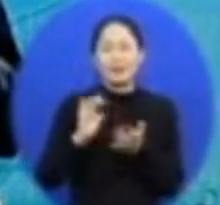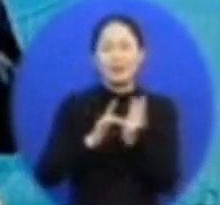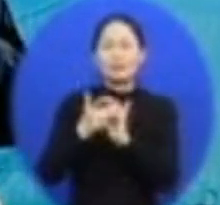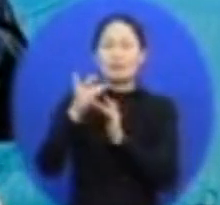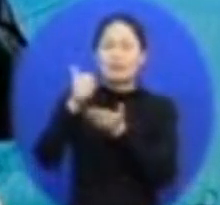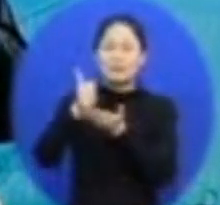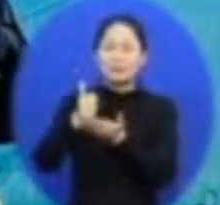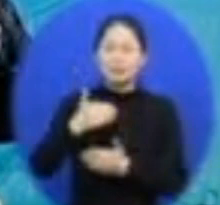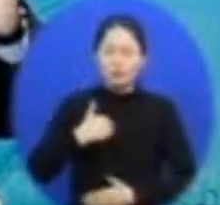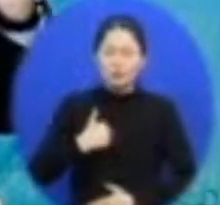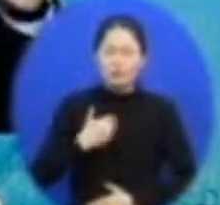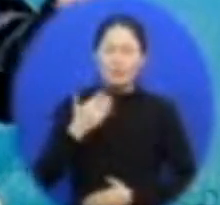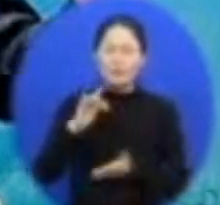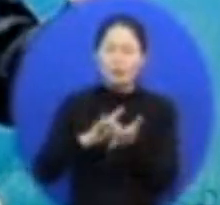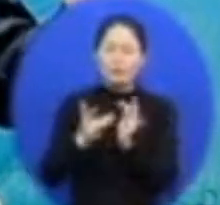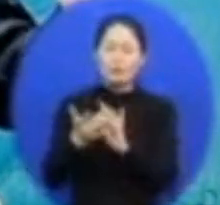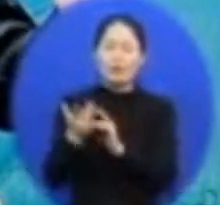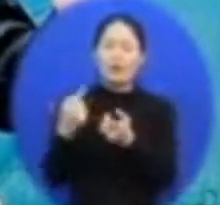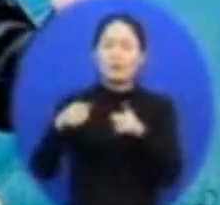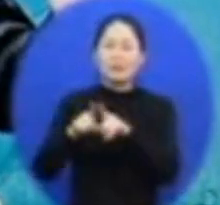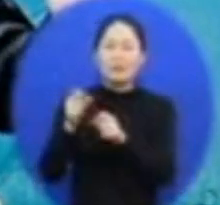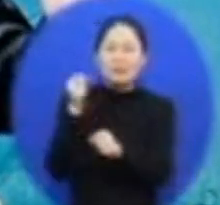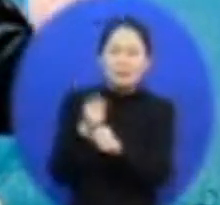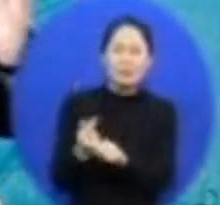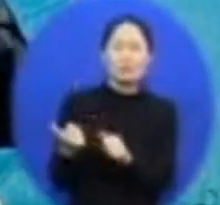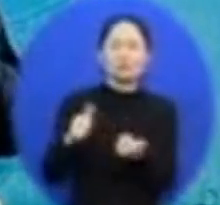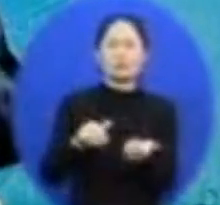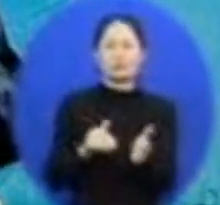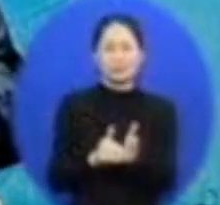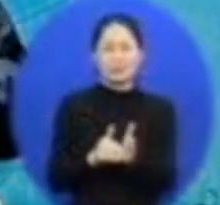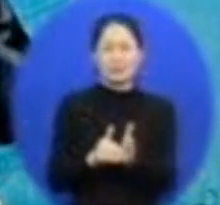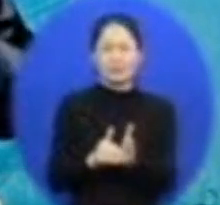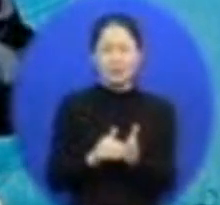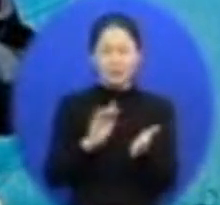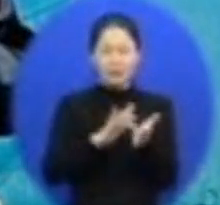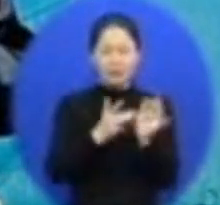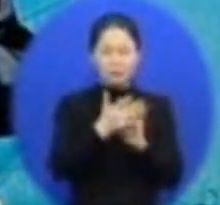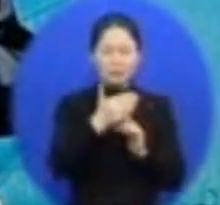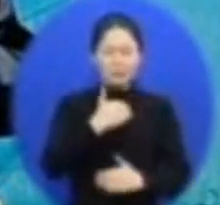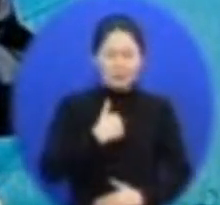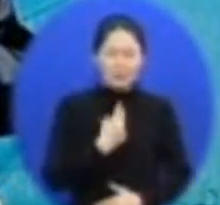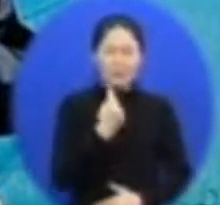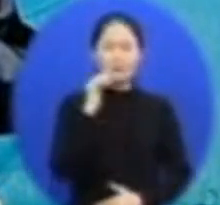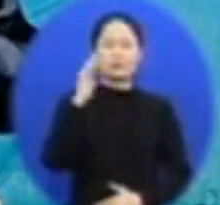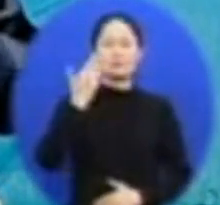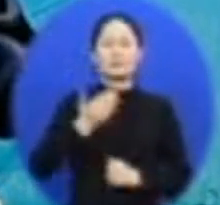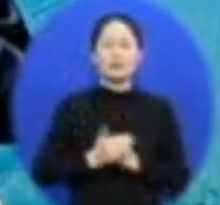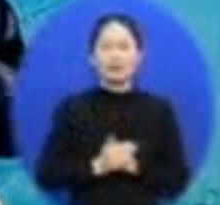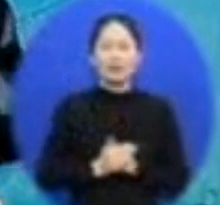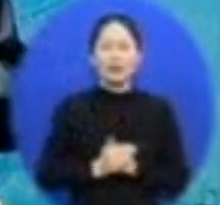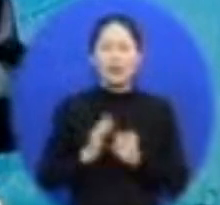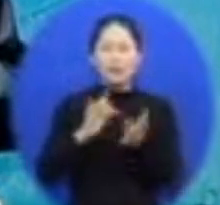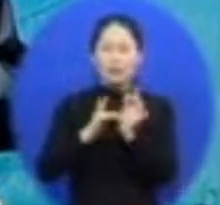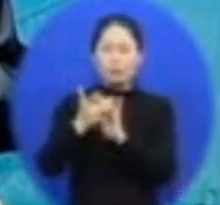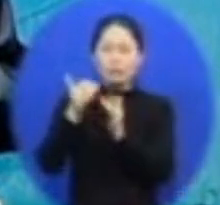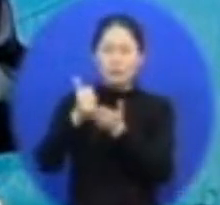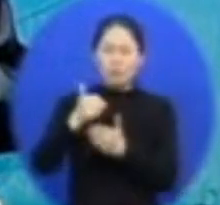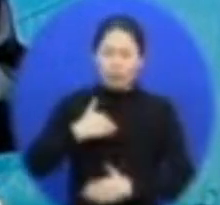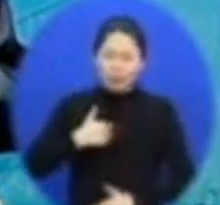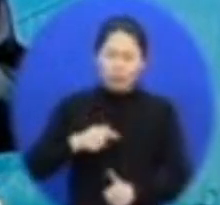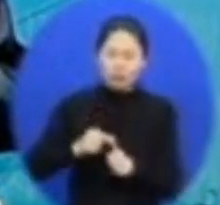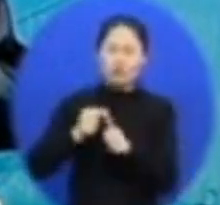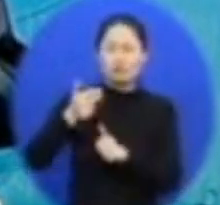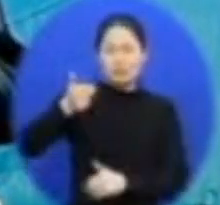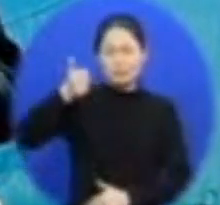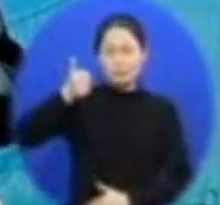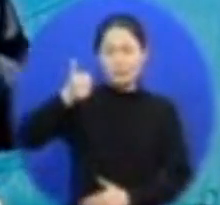저는 예수님과 함께 이미 죽었습니다 예수님께서 재생 명 이십니다 예수님이 나의 주님이십니다